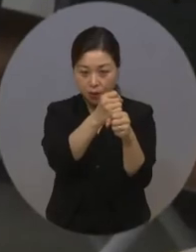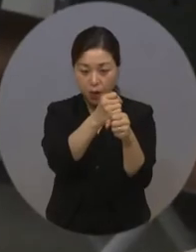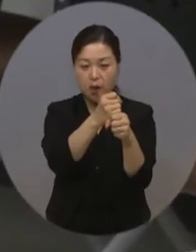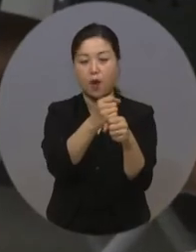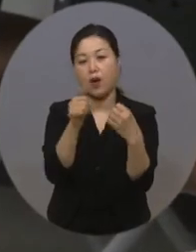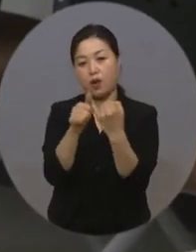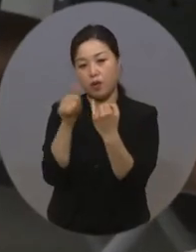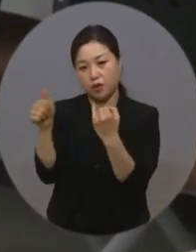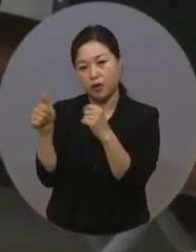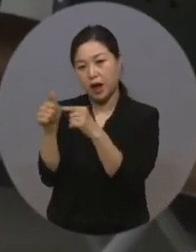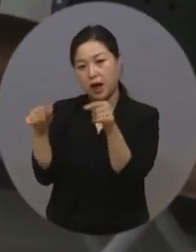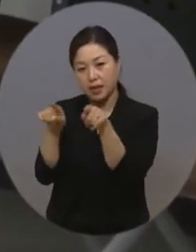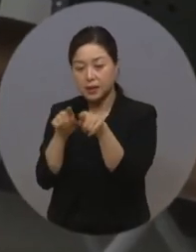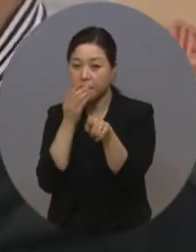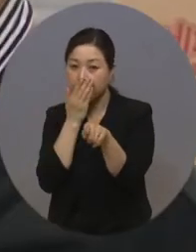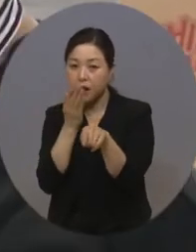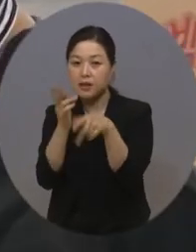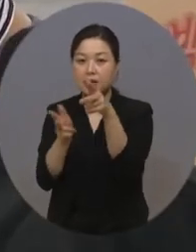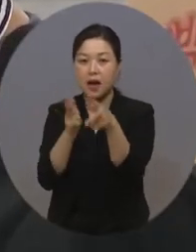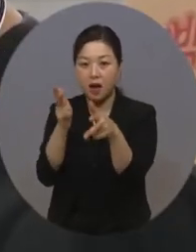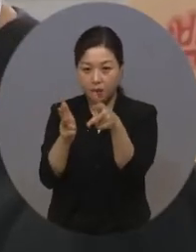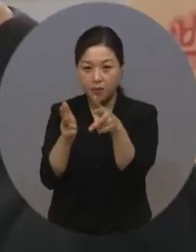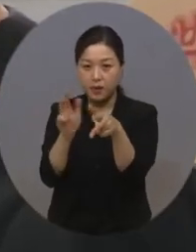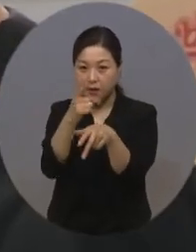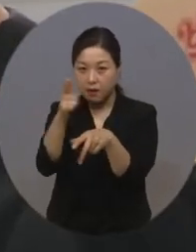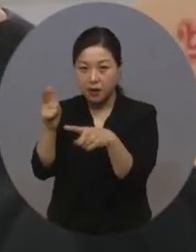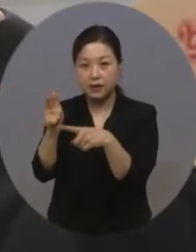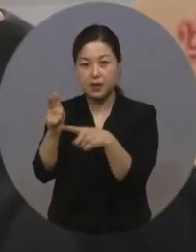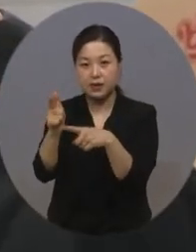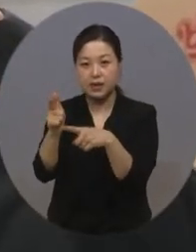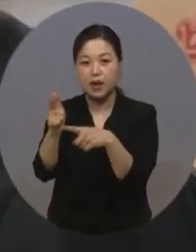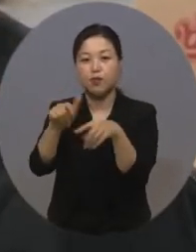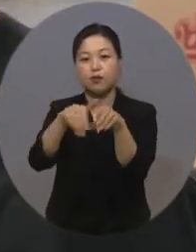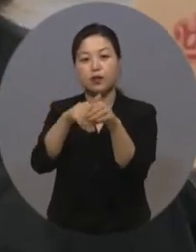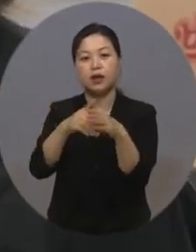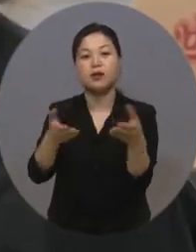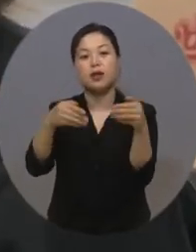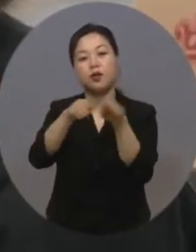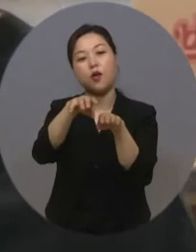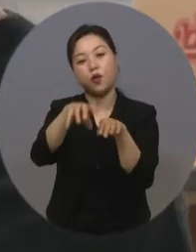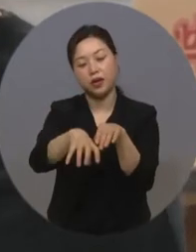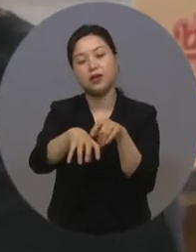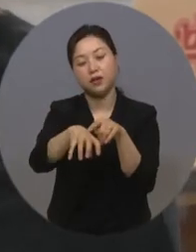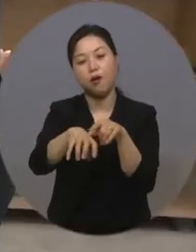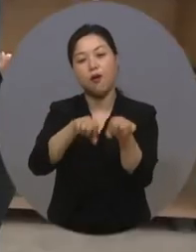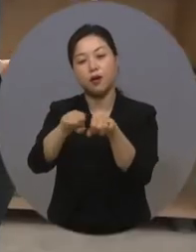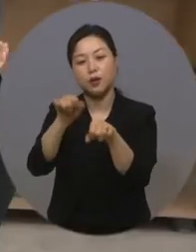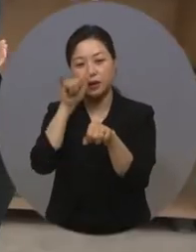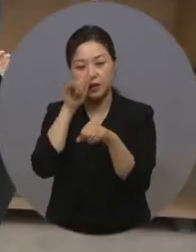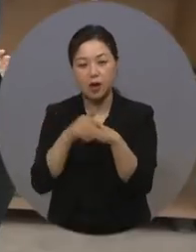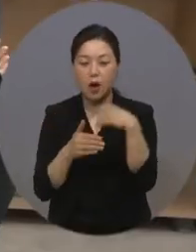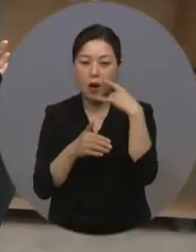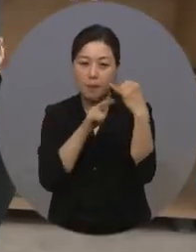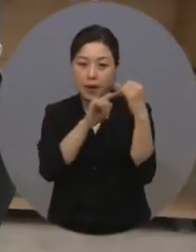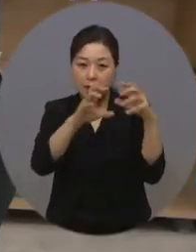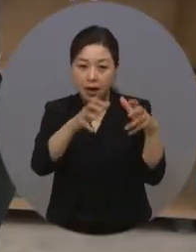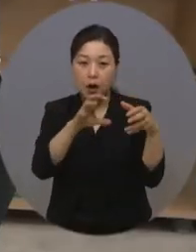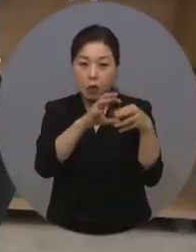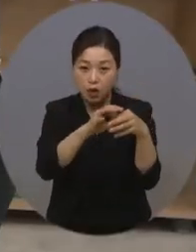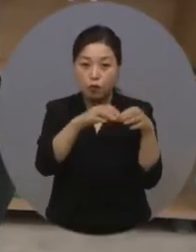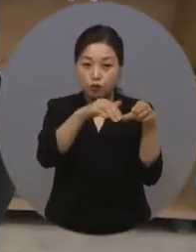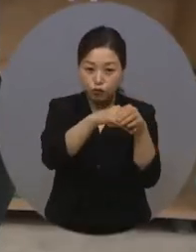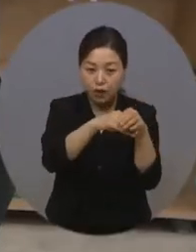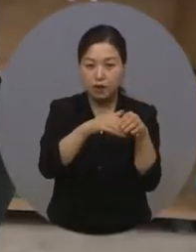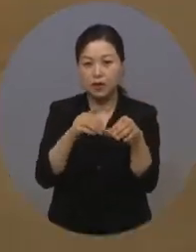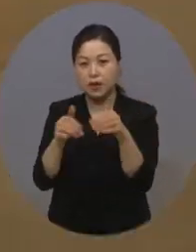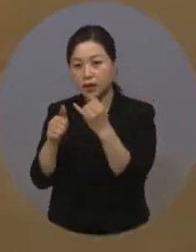할 수 있는 사업을 지금 타무라 센터에서 맛있어 캐서 그 엄마의 나라야 돼야 분화를 남탕 거 아이들이 함께